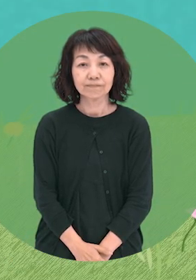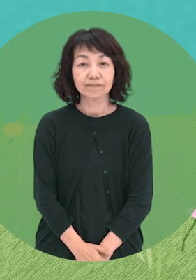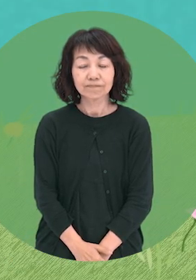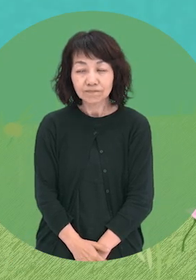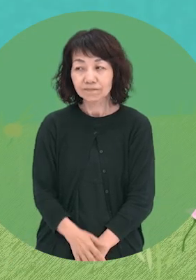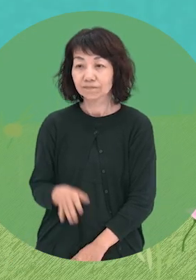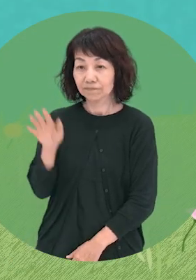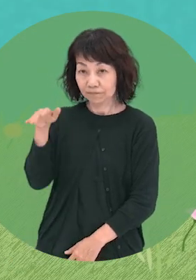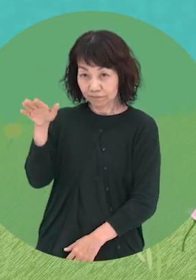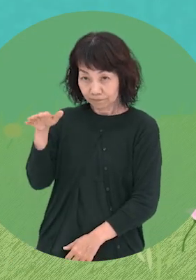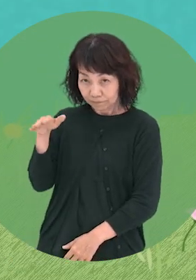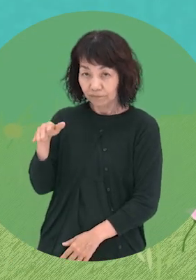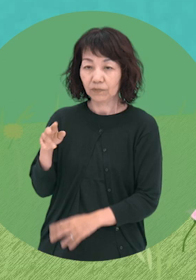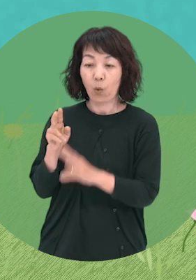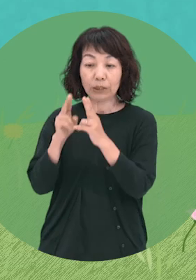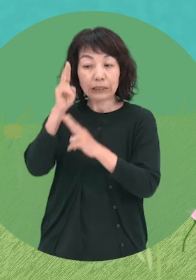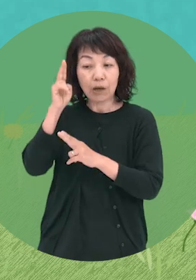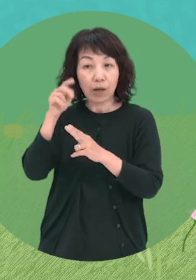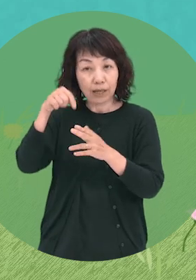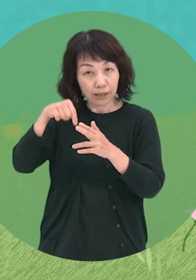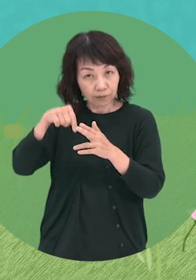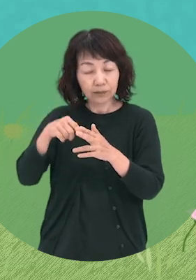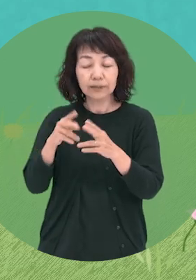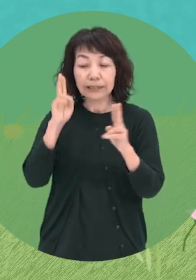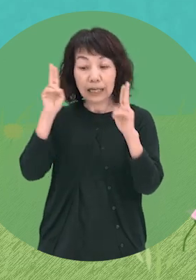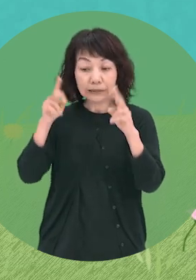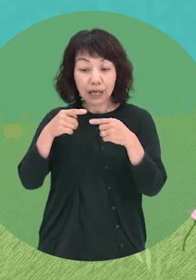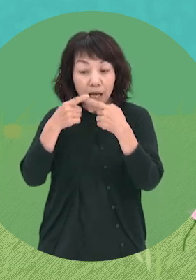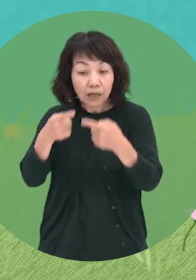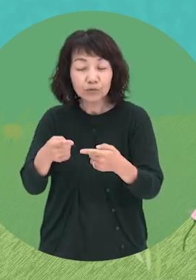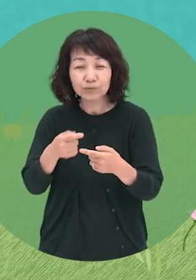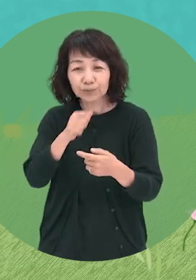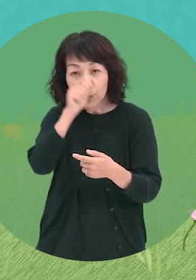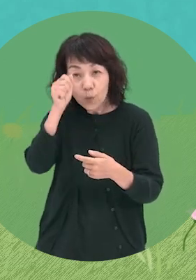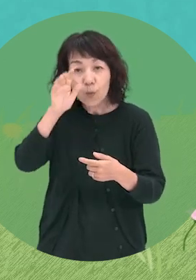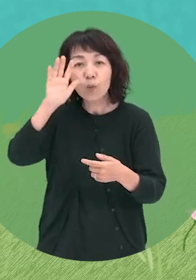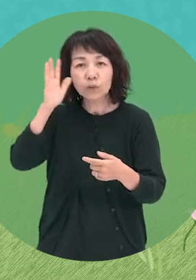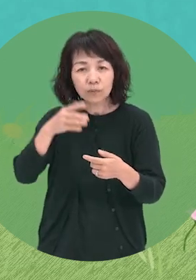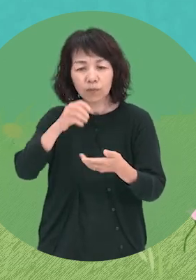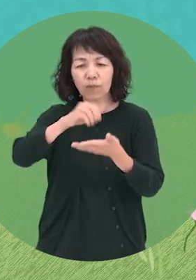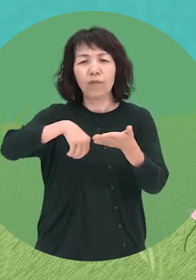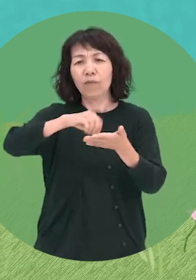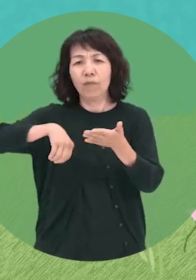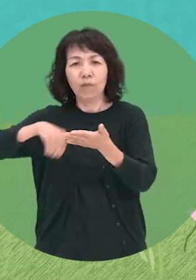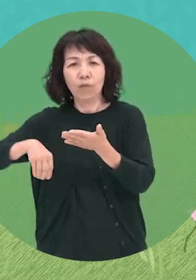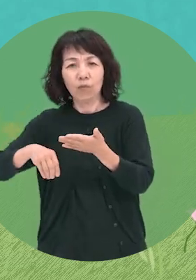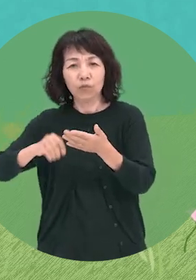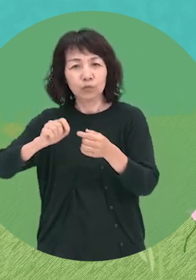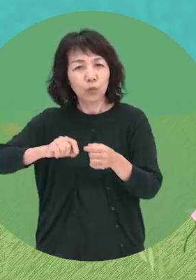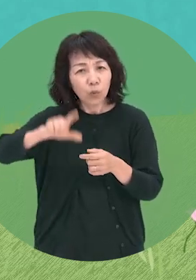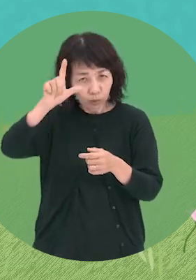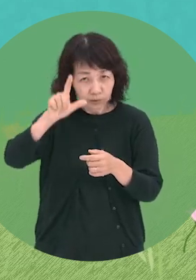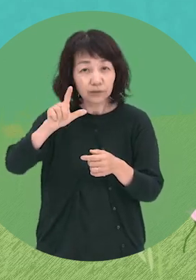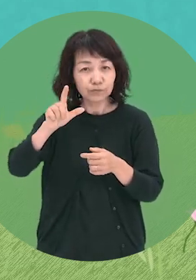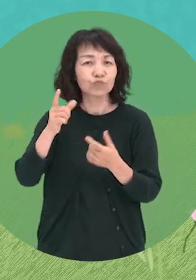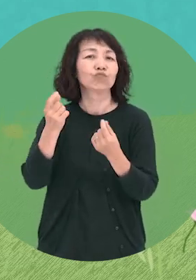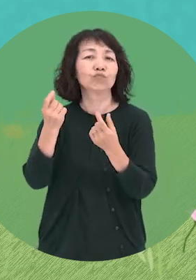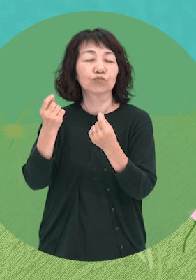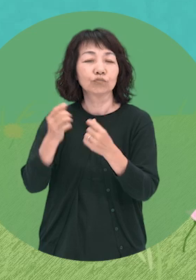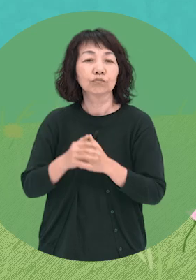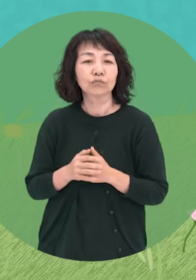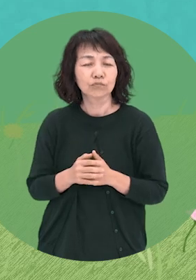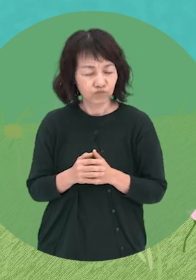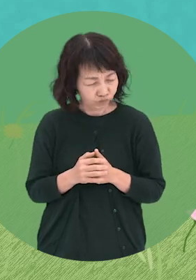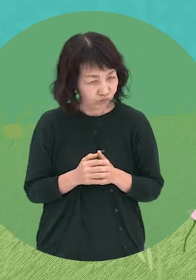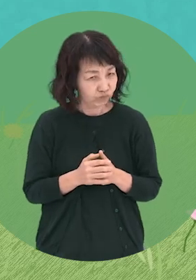ねえかなちゃん、沖縄ではせっかく会社に就職できても辞めてしまう人の割合が高いっていうわよね。 う